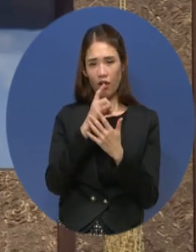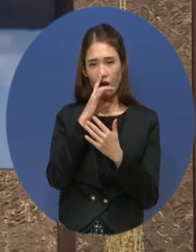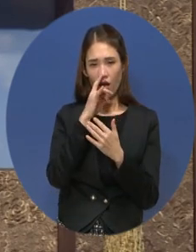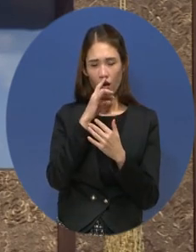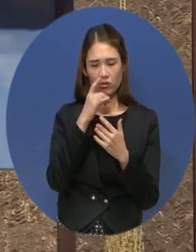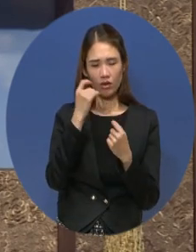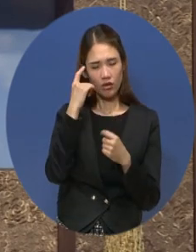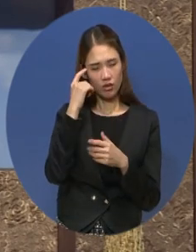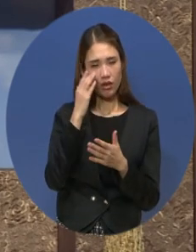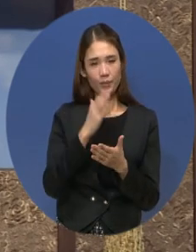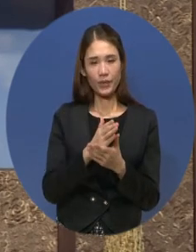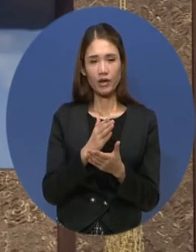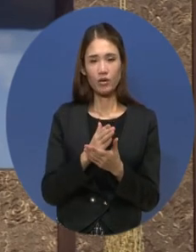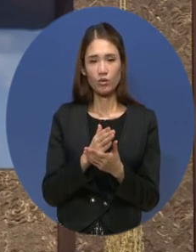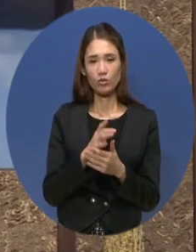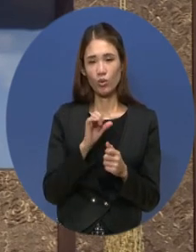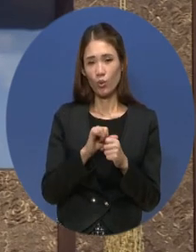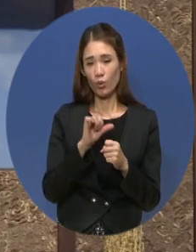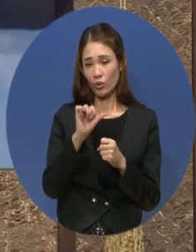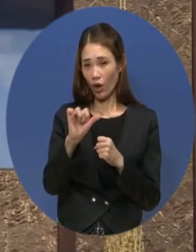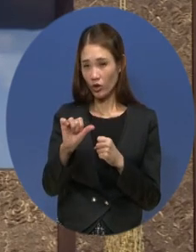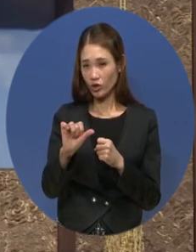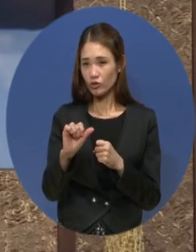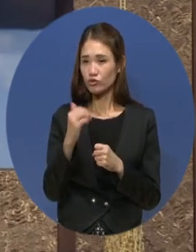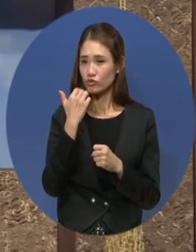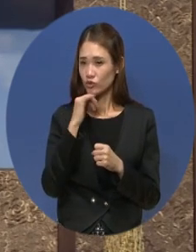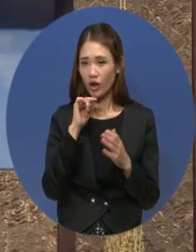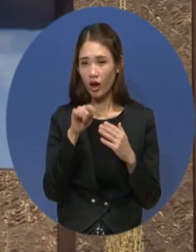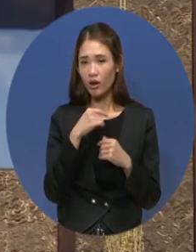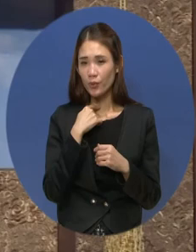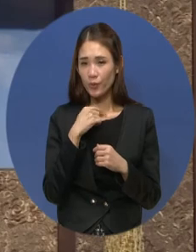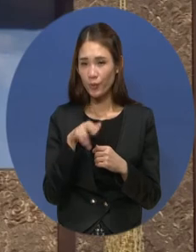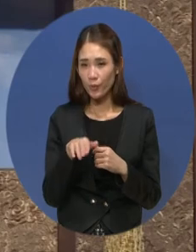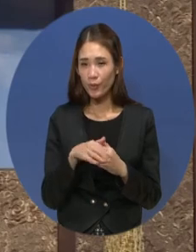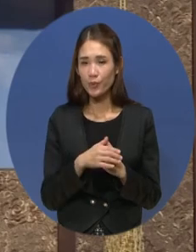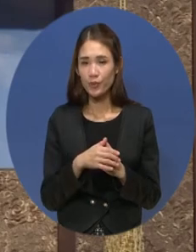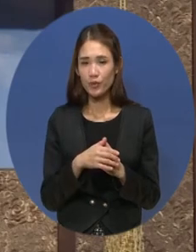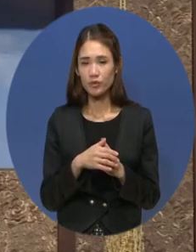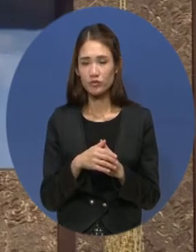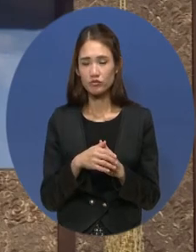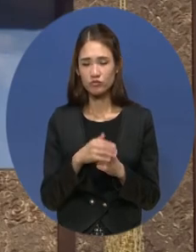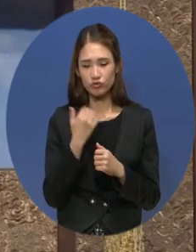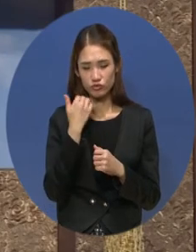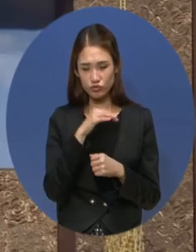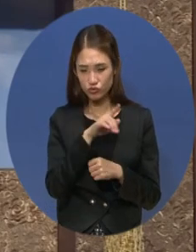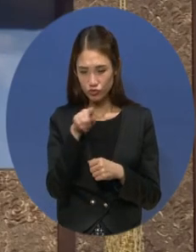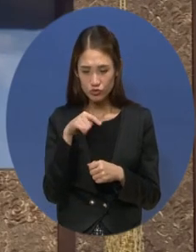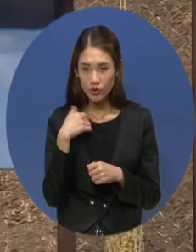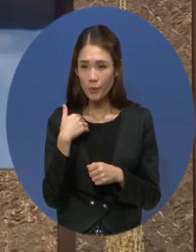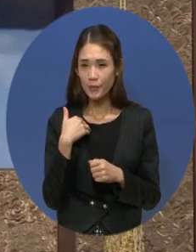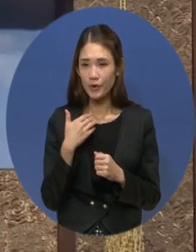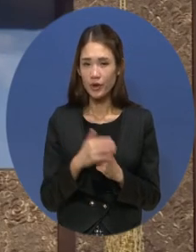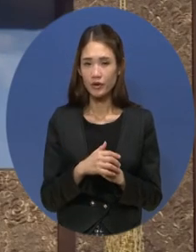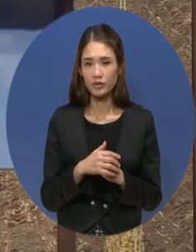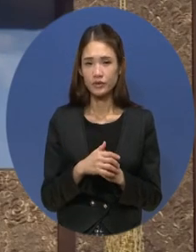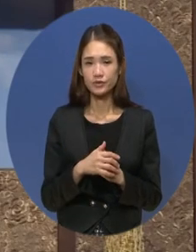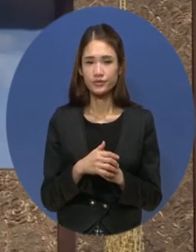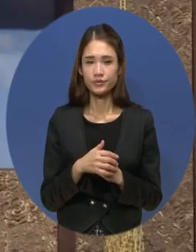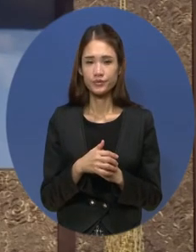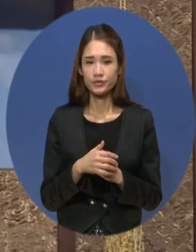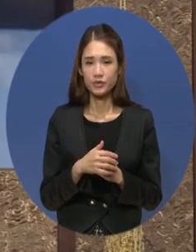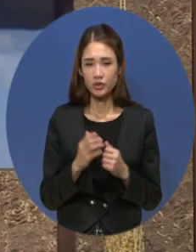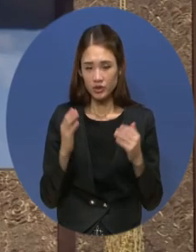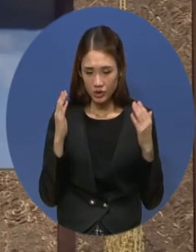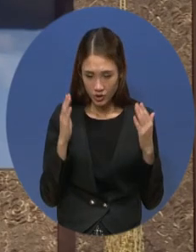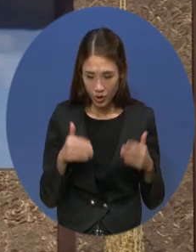라는 게 아니라 5년 되는 누구도 안가 봤잖아요 그렇죠 5년된 누구도 안 가 봤기 때문에 아 그 저희가 집중해서